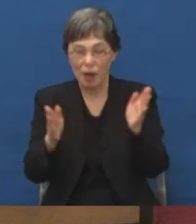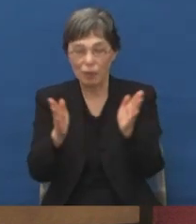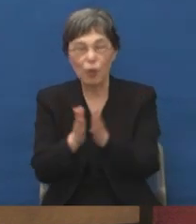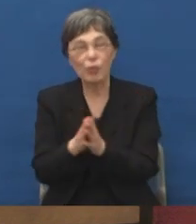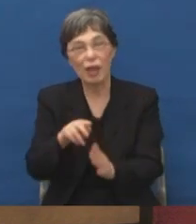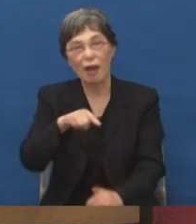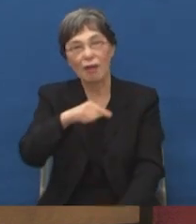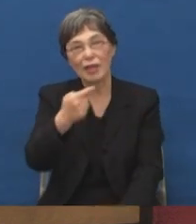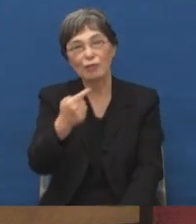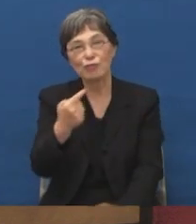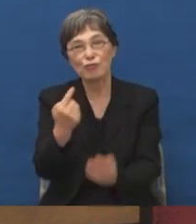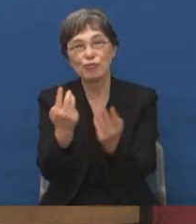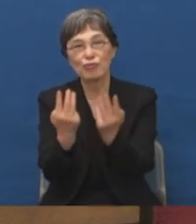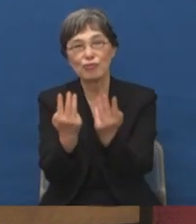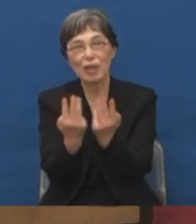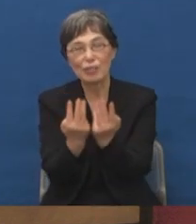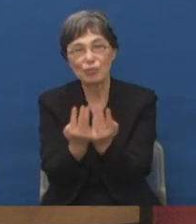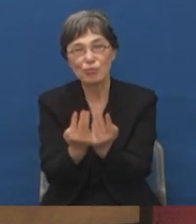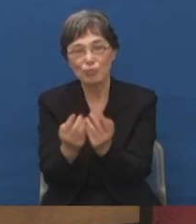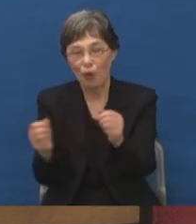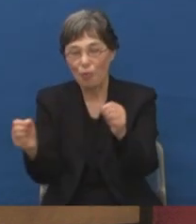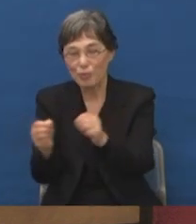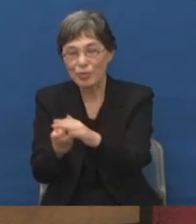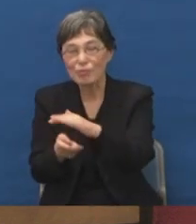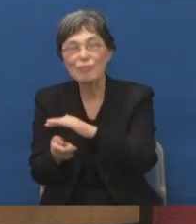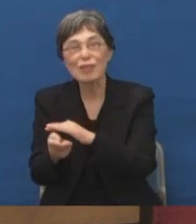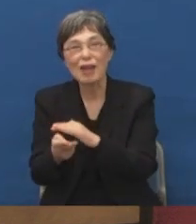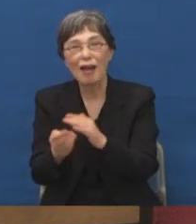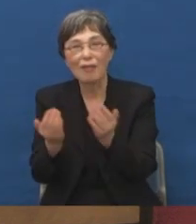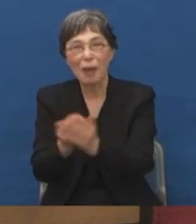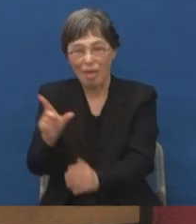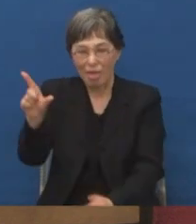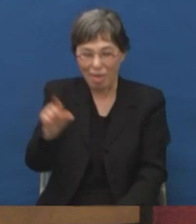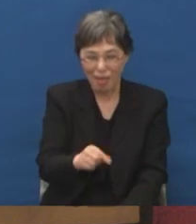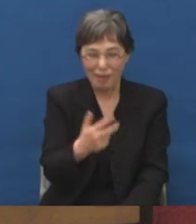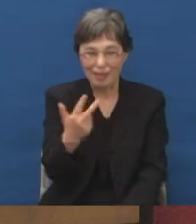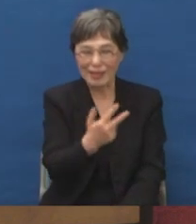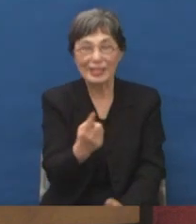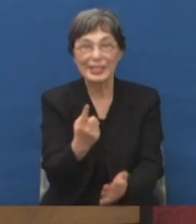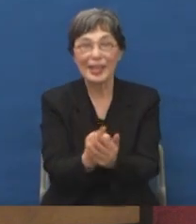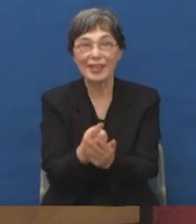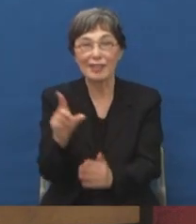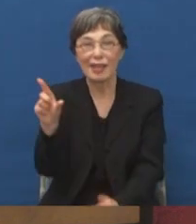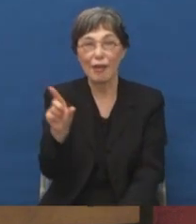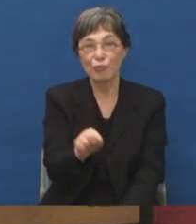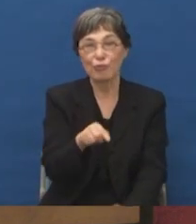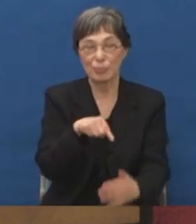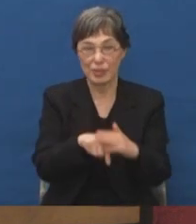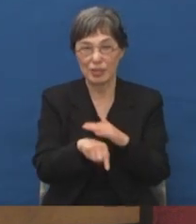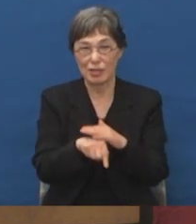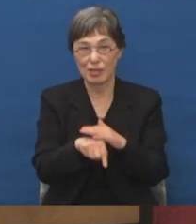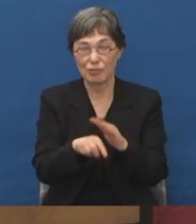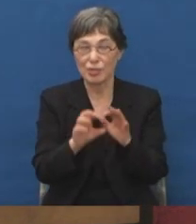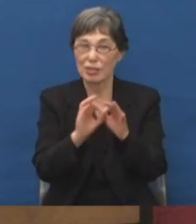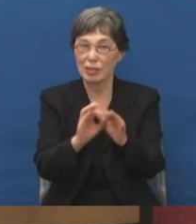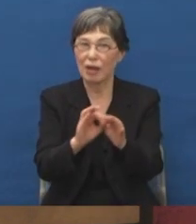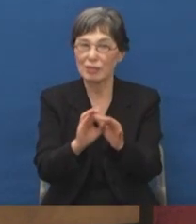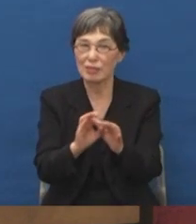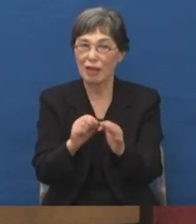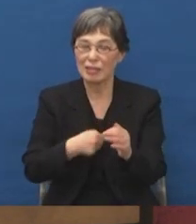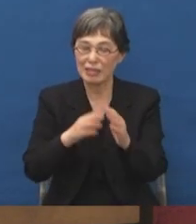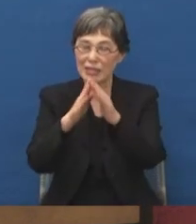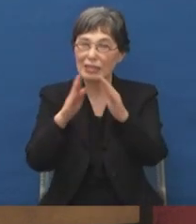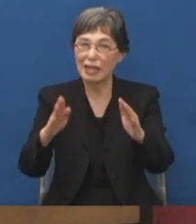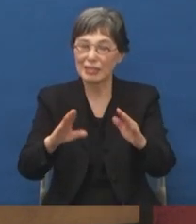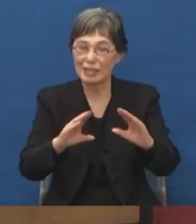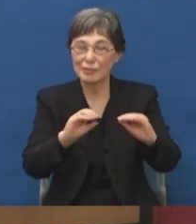100名だった短期入所施設がたった7名になることになります。その影響について委員会での質